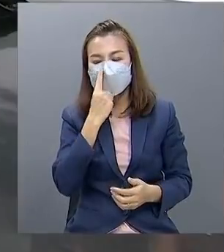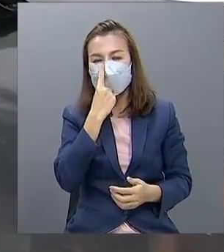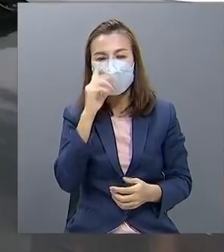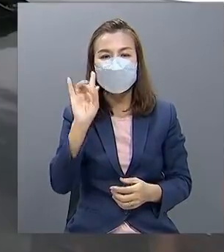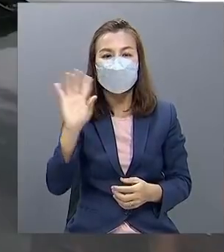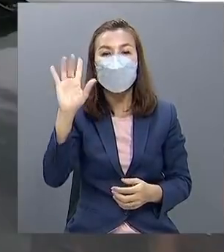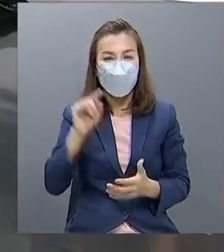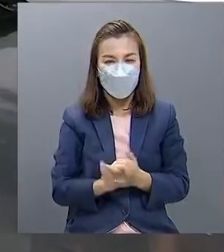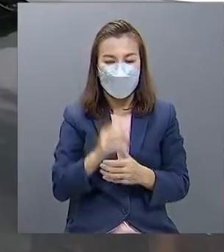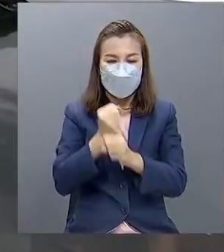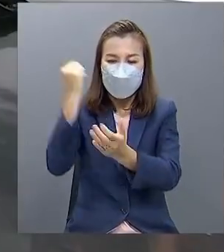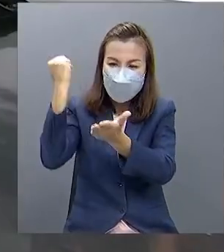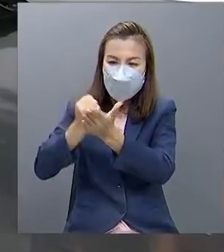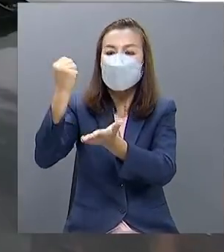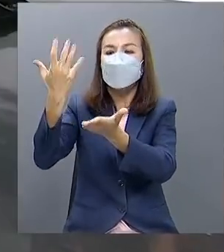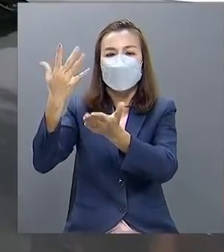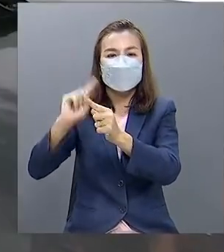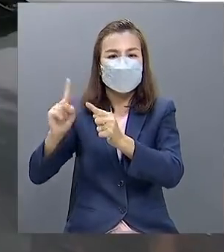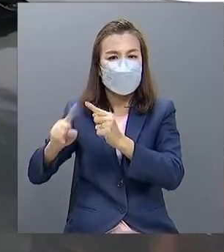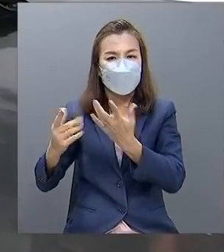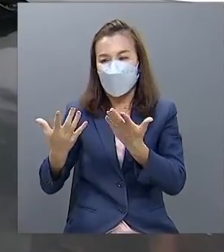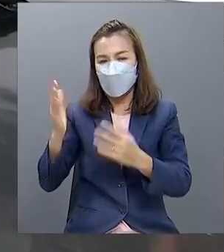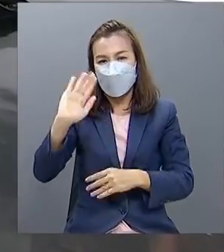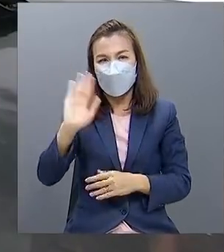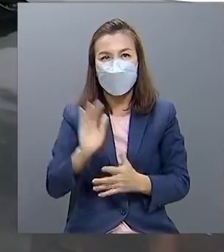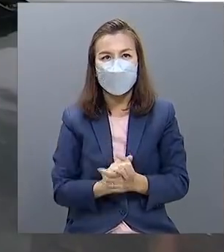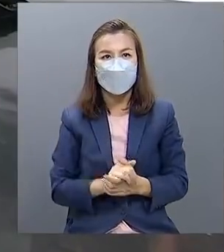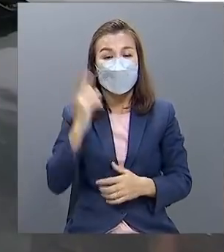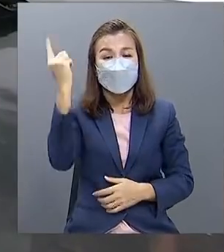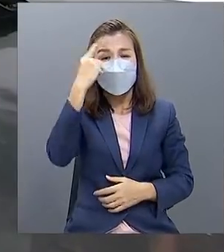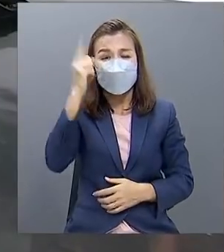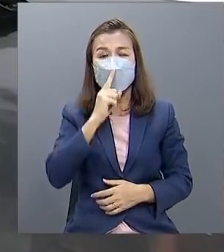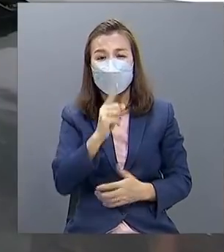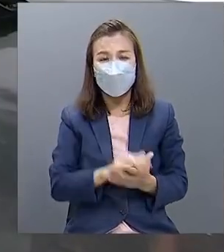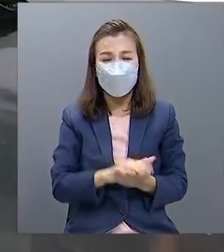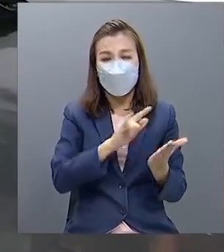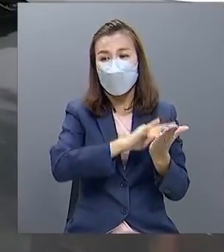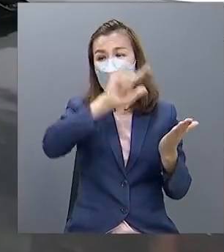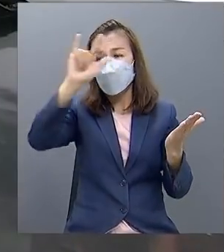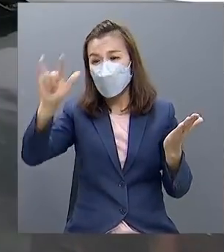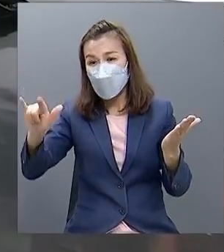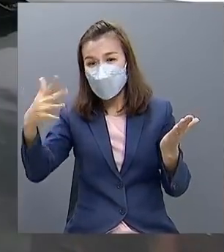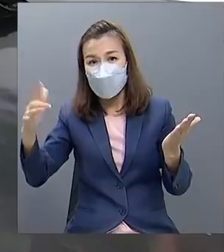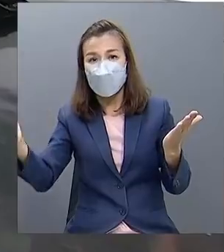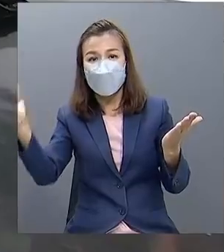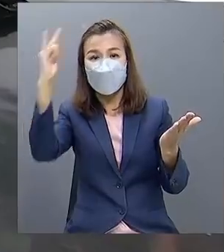ะจริงๆนักท่องเที่ยวในประเทศเองก็พูดเหมือนกันนะว่าเดินทางออกไปนอกประเทศเสร็จกลับมาบ้านก็อยู่ในนี้ยังต้อง